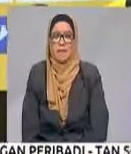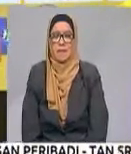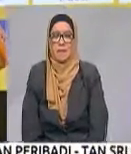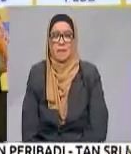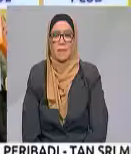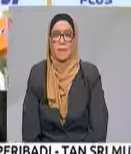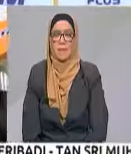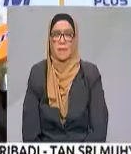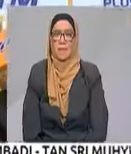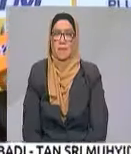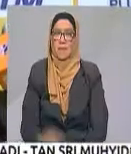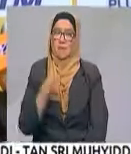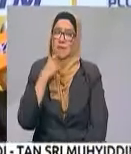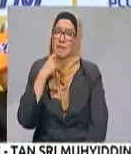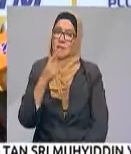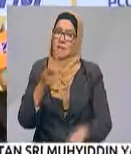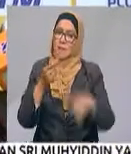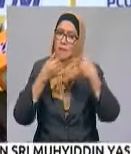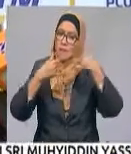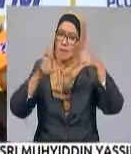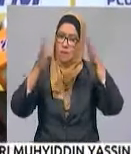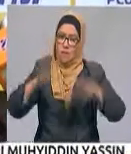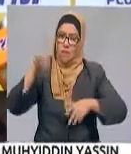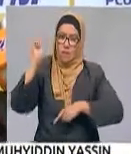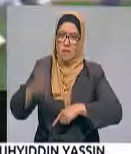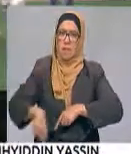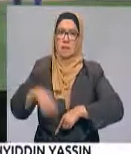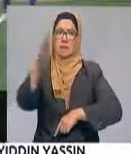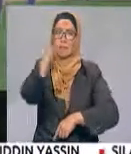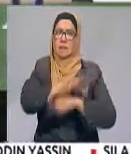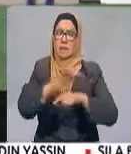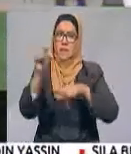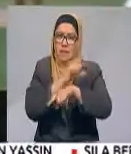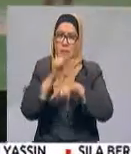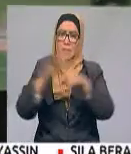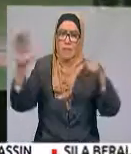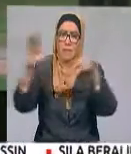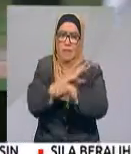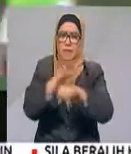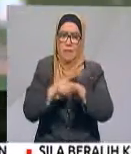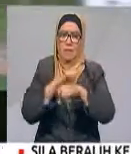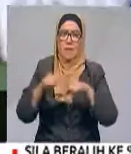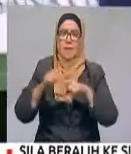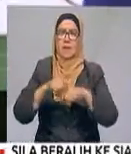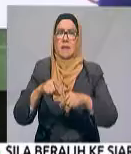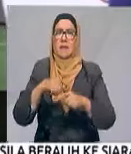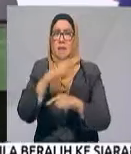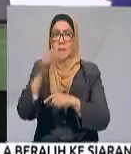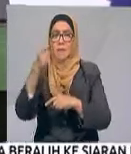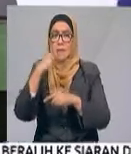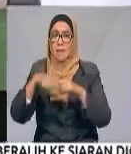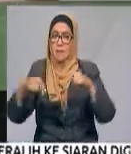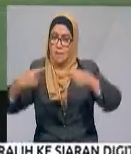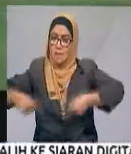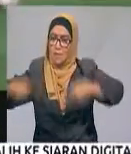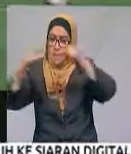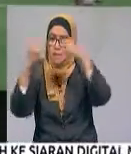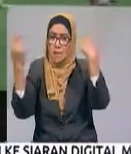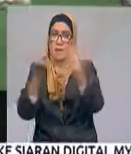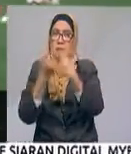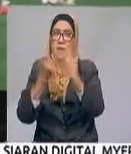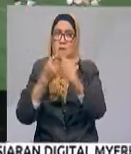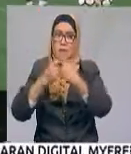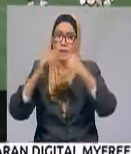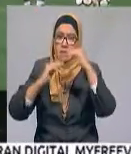Menurut Cheng Ho, para pemain perlu memanfaatkan peluang aksi berdepan pasukan berada di ranking lebih tinggi itu dan menyifatkan perlawanan persahabatan